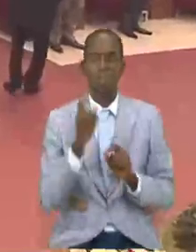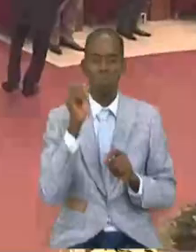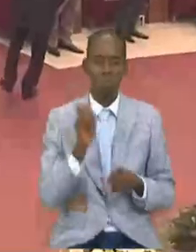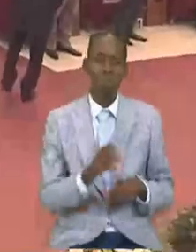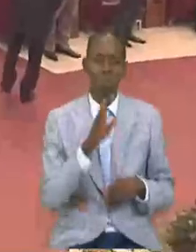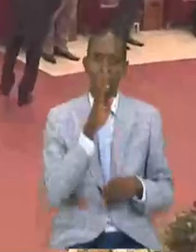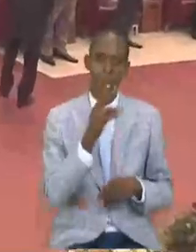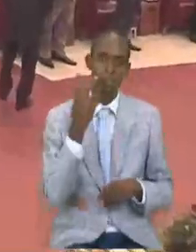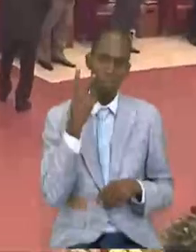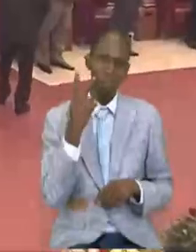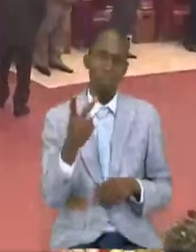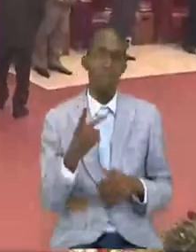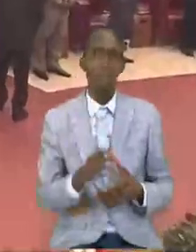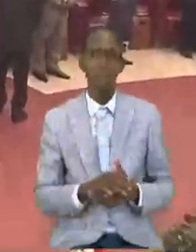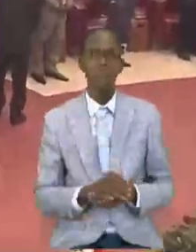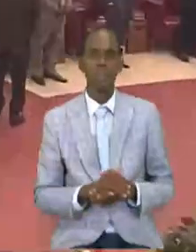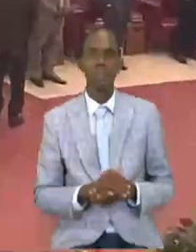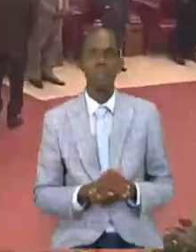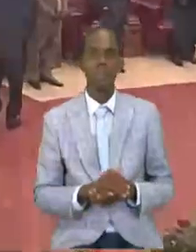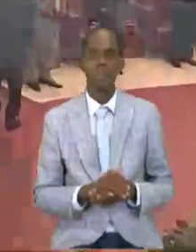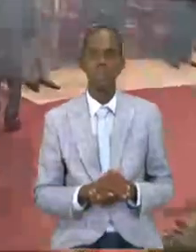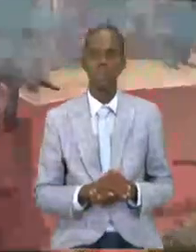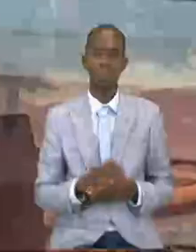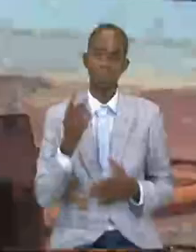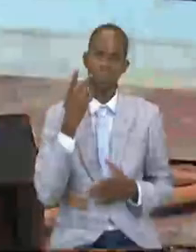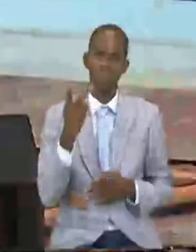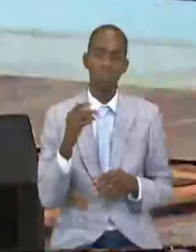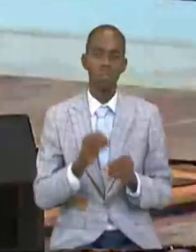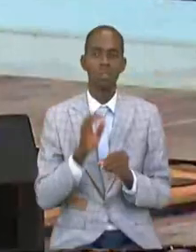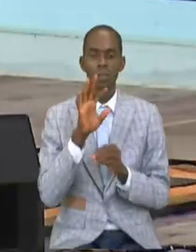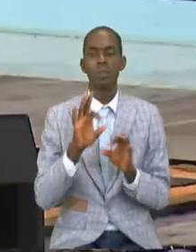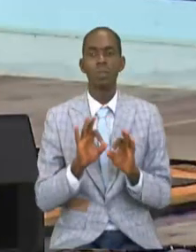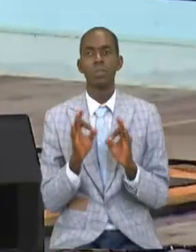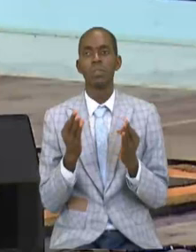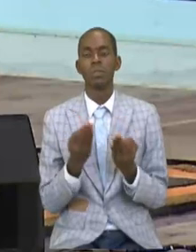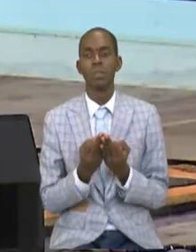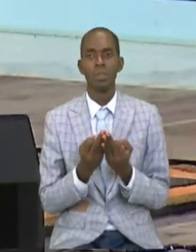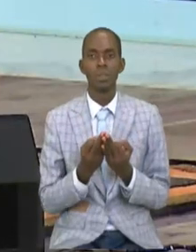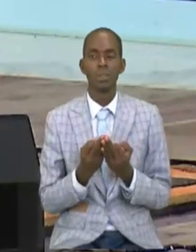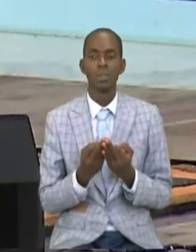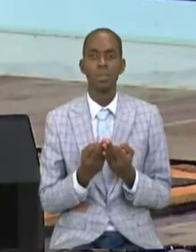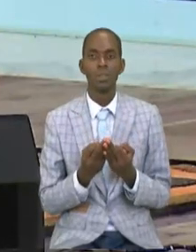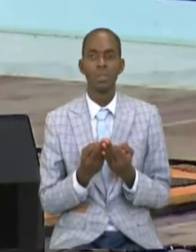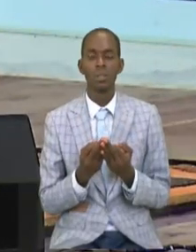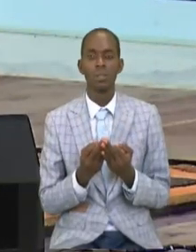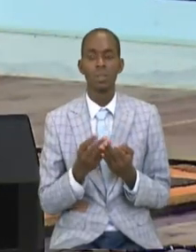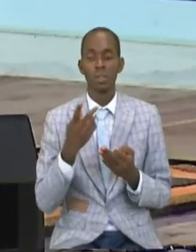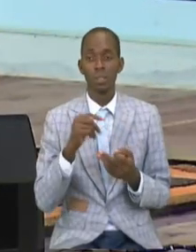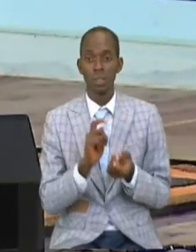Le changement doit être visible. Visible dans votre famille.